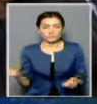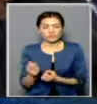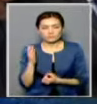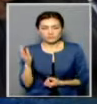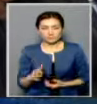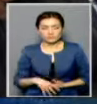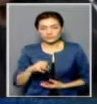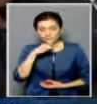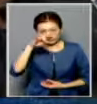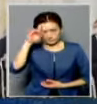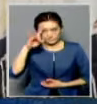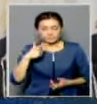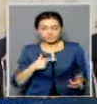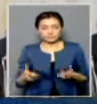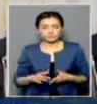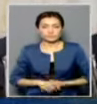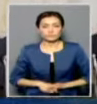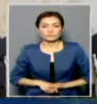қолдаймын. Қазақстан бұған дайын.